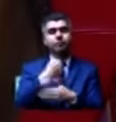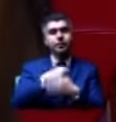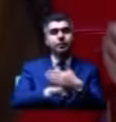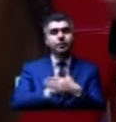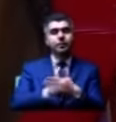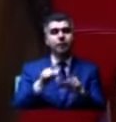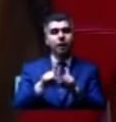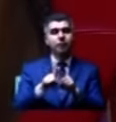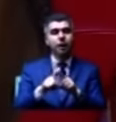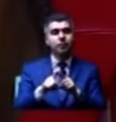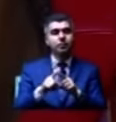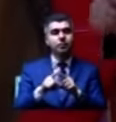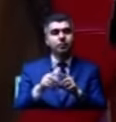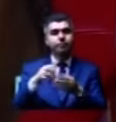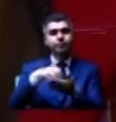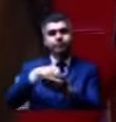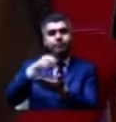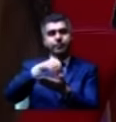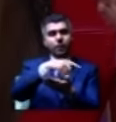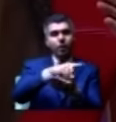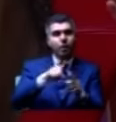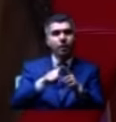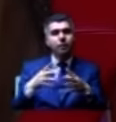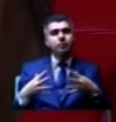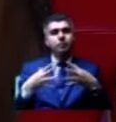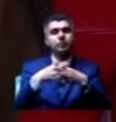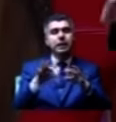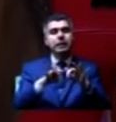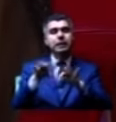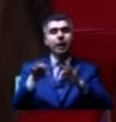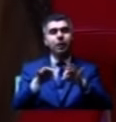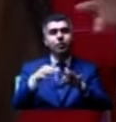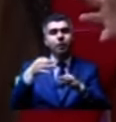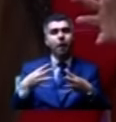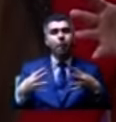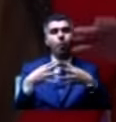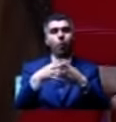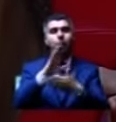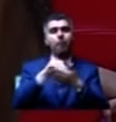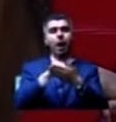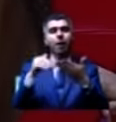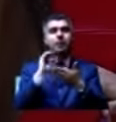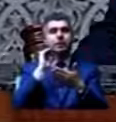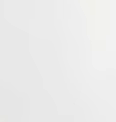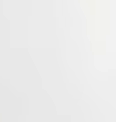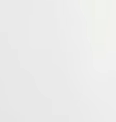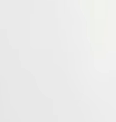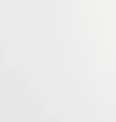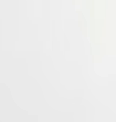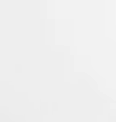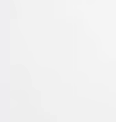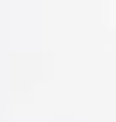بقيناش مشتين، رحنا مجموعين منذ أن أصبحت استراتيجية 4+4 هي استراتيجية القطب الاجتماعي.